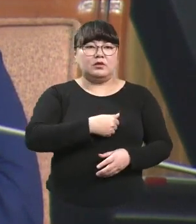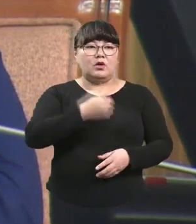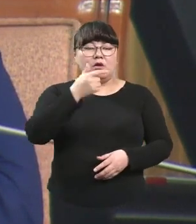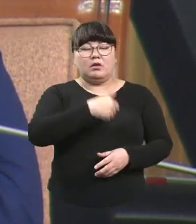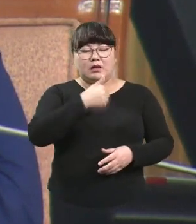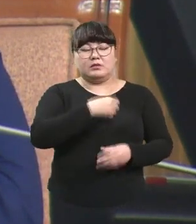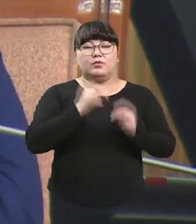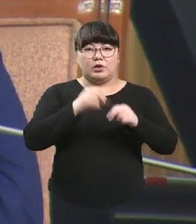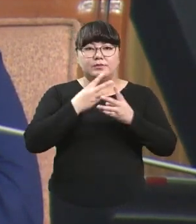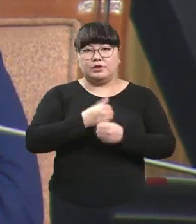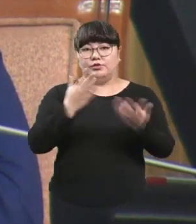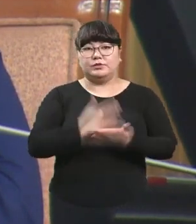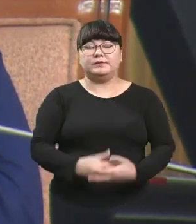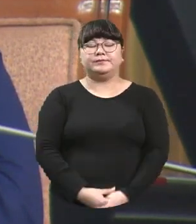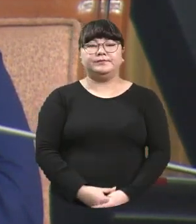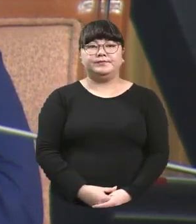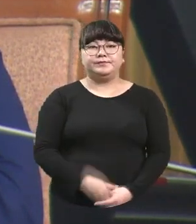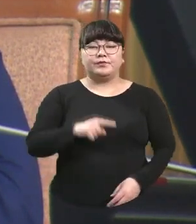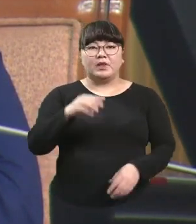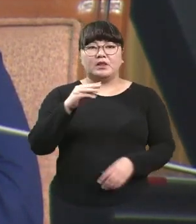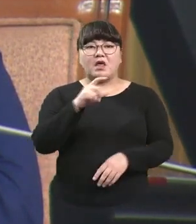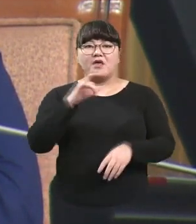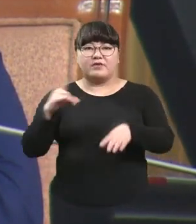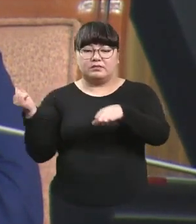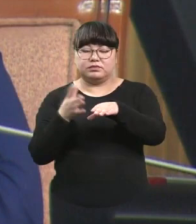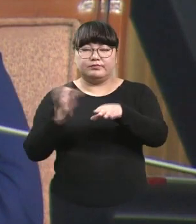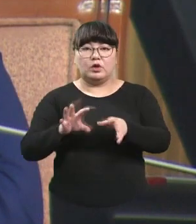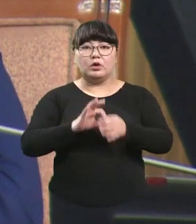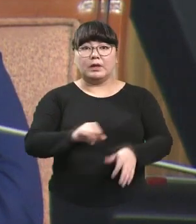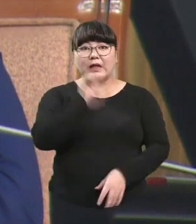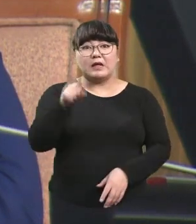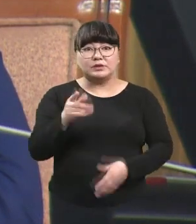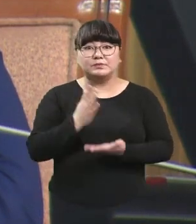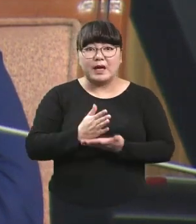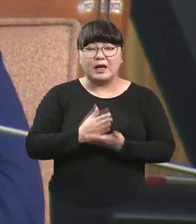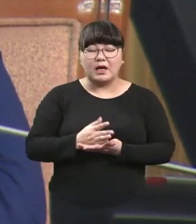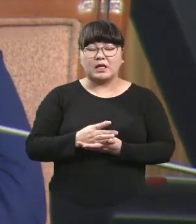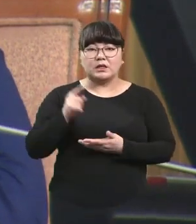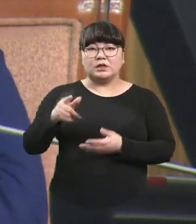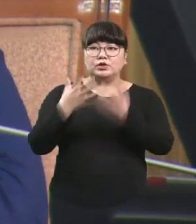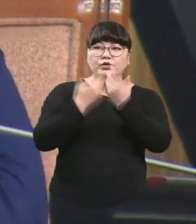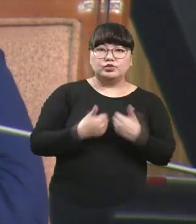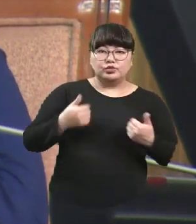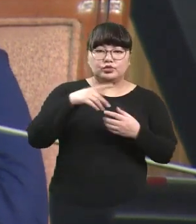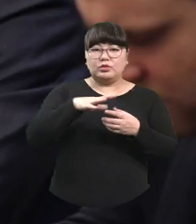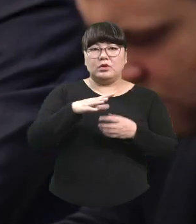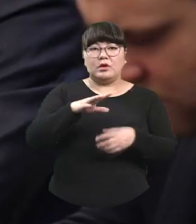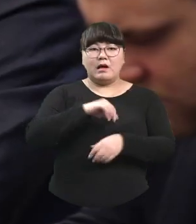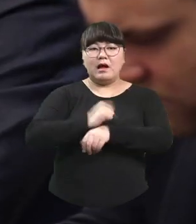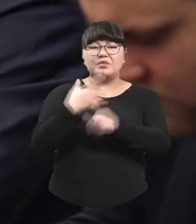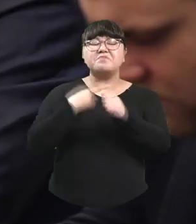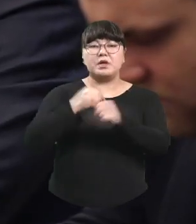тогтворч нь гэж үзэж байна. Энэ бол тээвэрлэлтэй холбоотой асуудлууд байсныг тэнчэнэс бүр тусгай төлөөлөгч